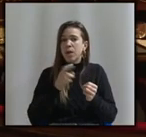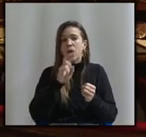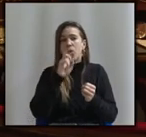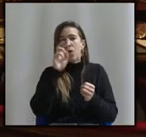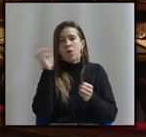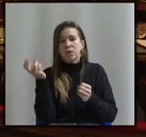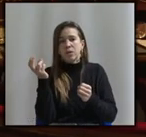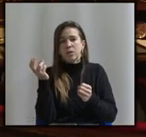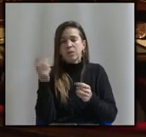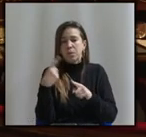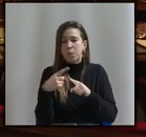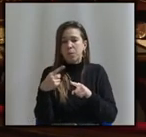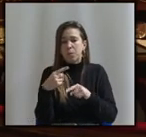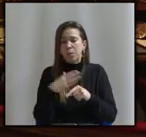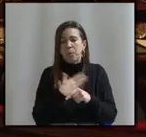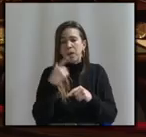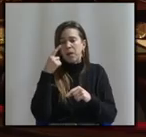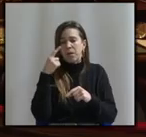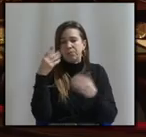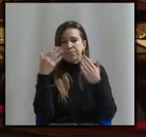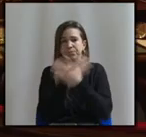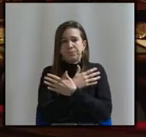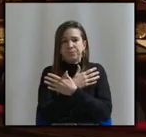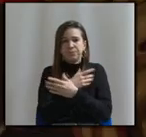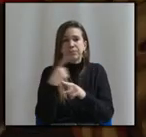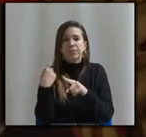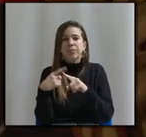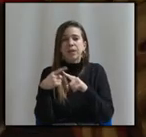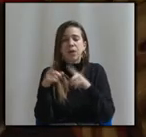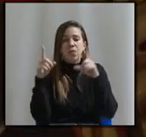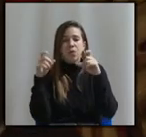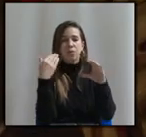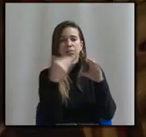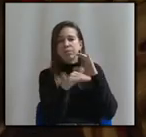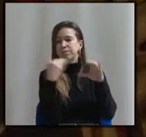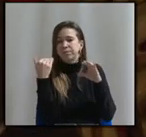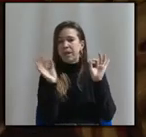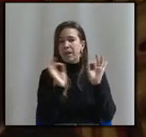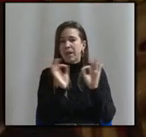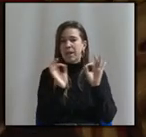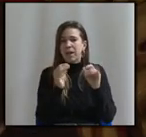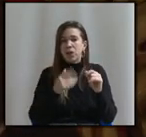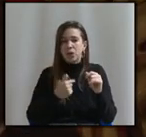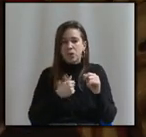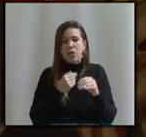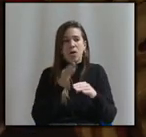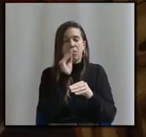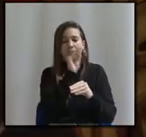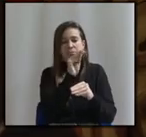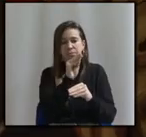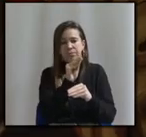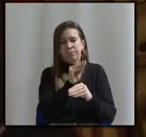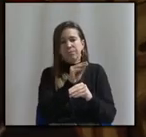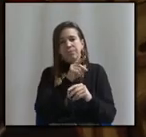així de clar ho dic, perquè em sembla que no ens vam enviar fotografies la darrera vegada i els hi vaig comentar que anessin a fer unes obres, millores a la